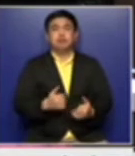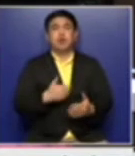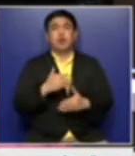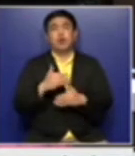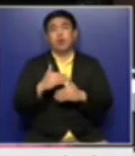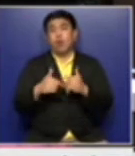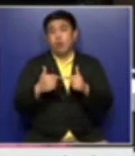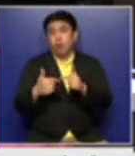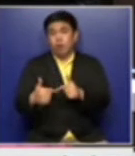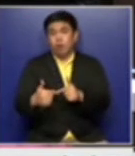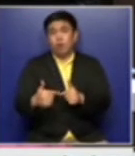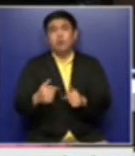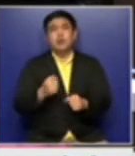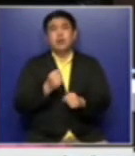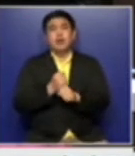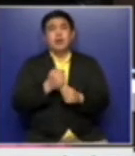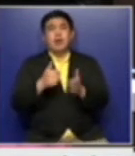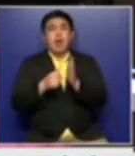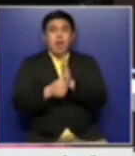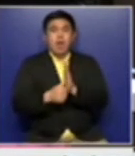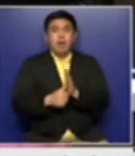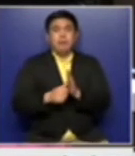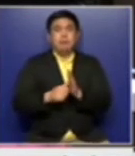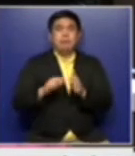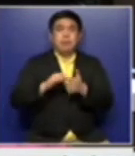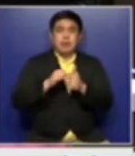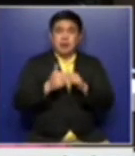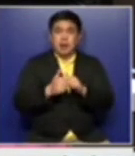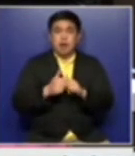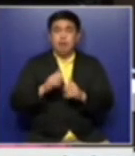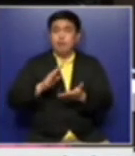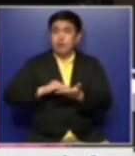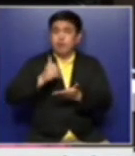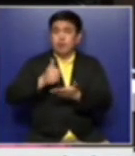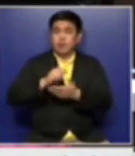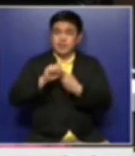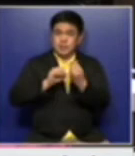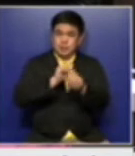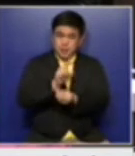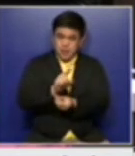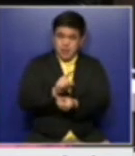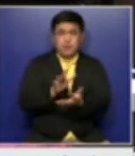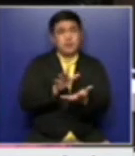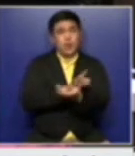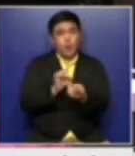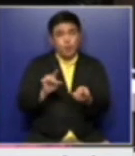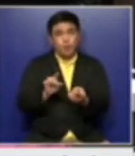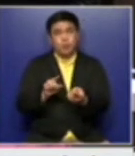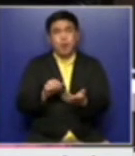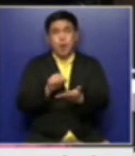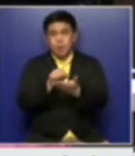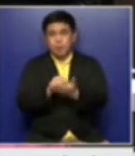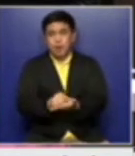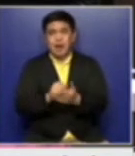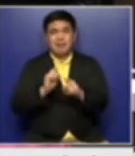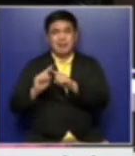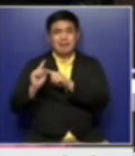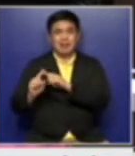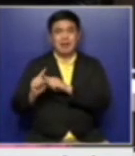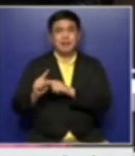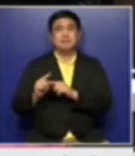กในการแก้ปัญหาและฟื้นฟูเศรษฐกิจของสังคมตลอดจนบริการสาธารณะ